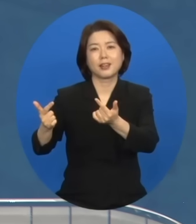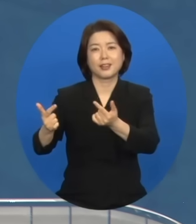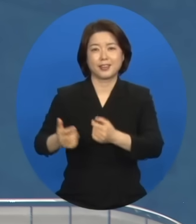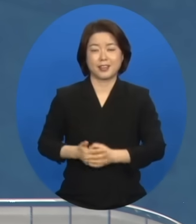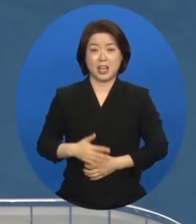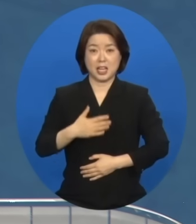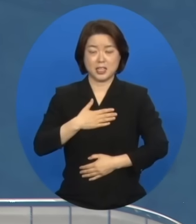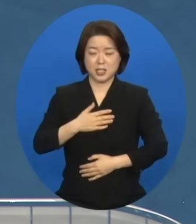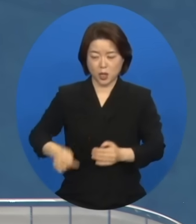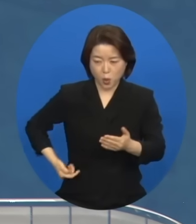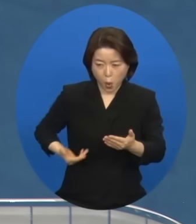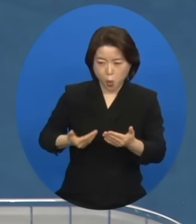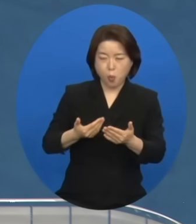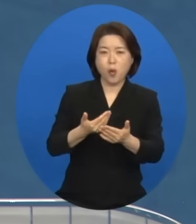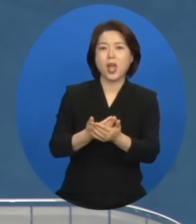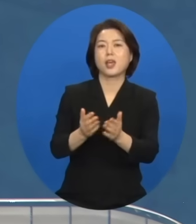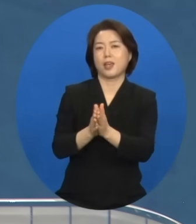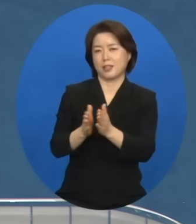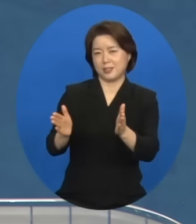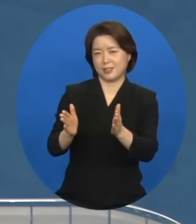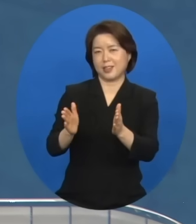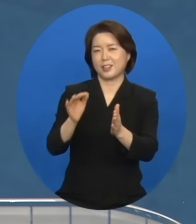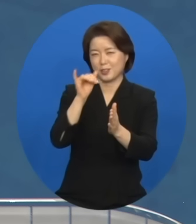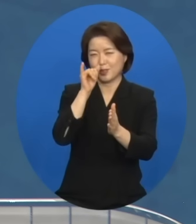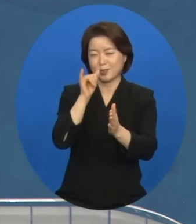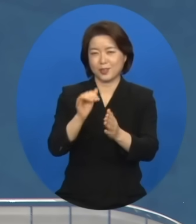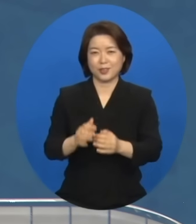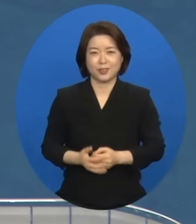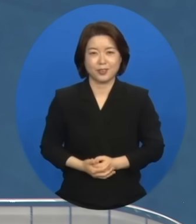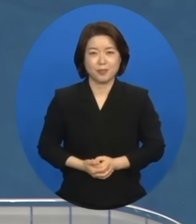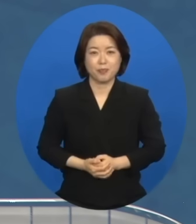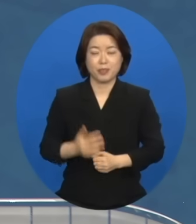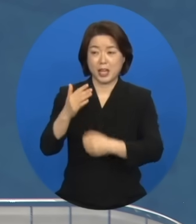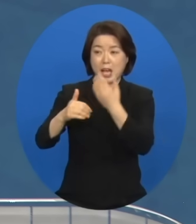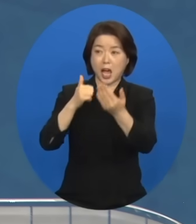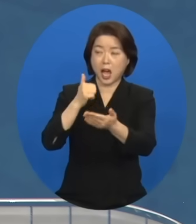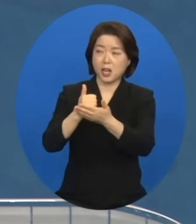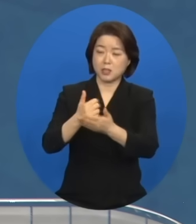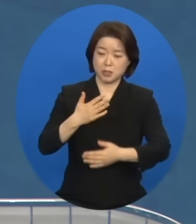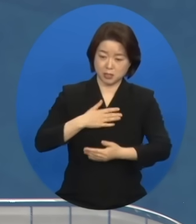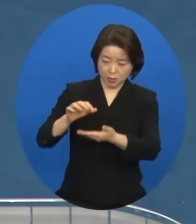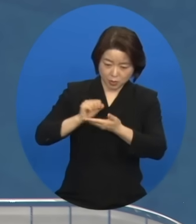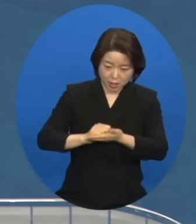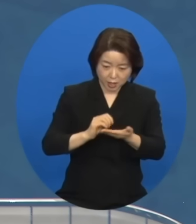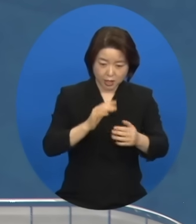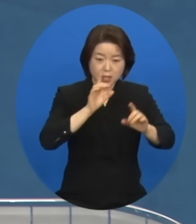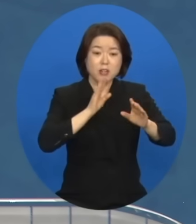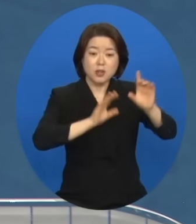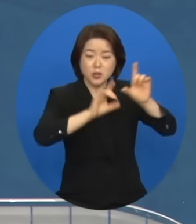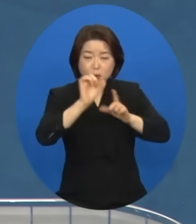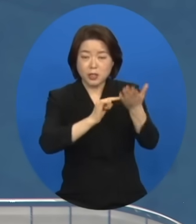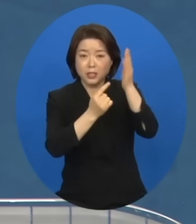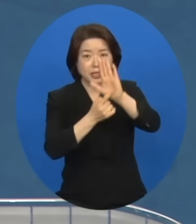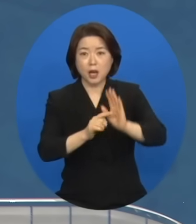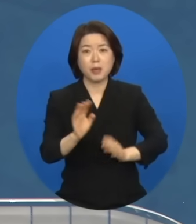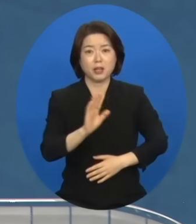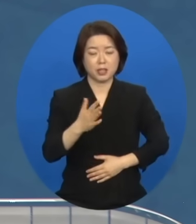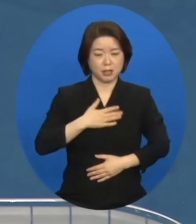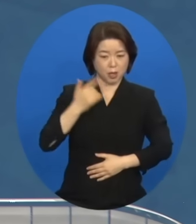저의 회개의 시작이었습니다. 하나님이 제게 현실이 아니었어요.